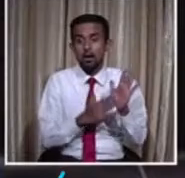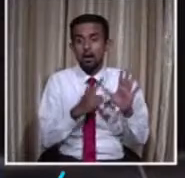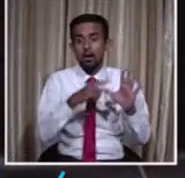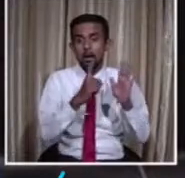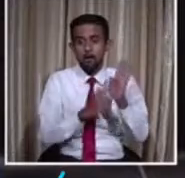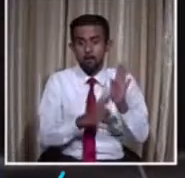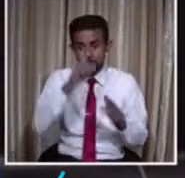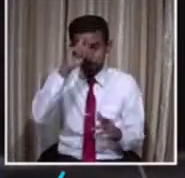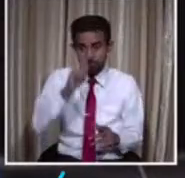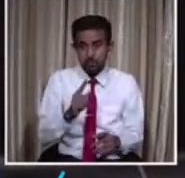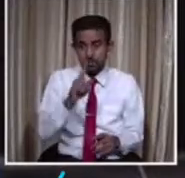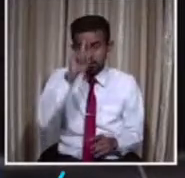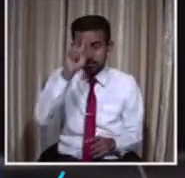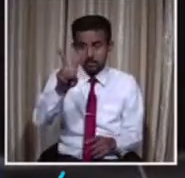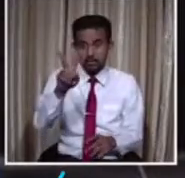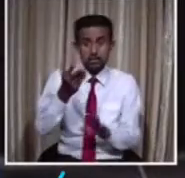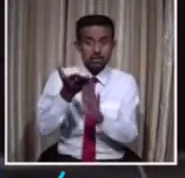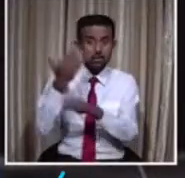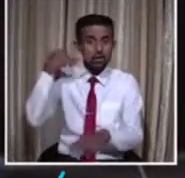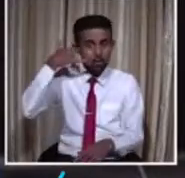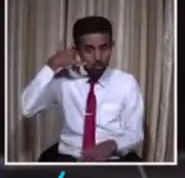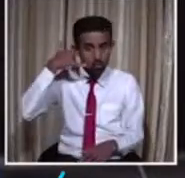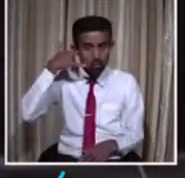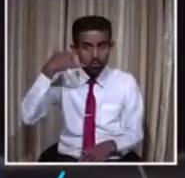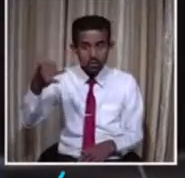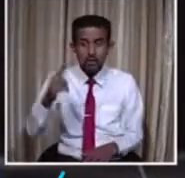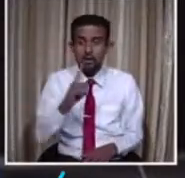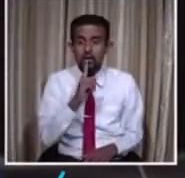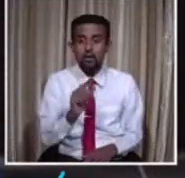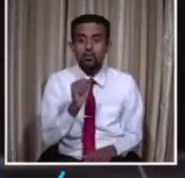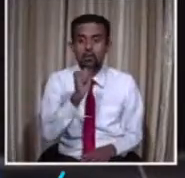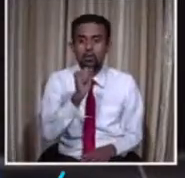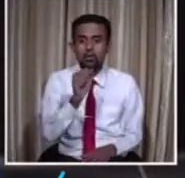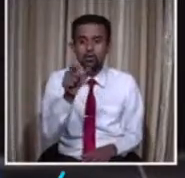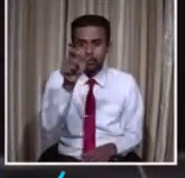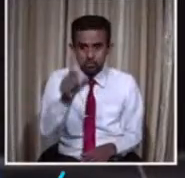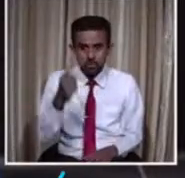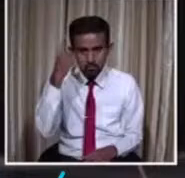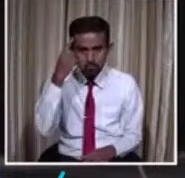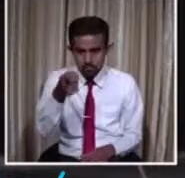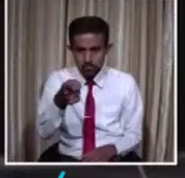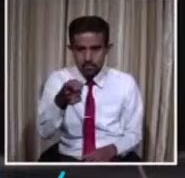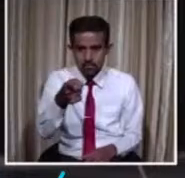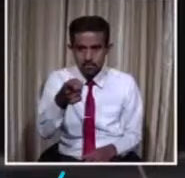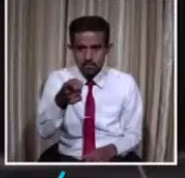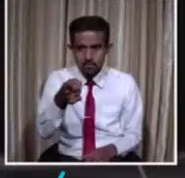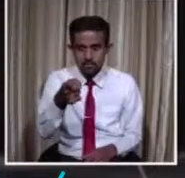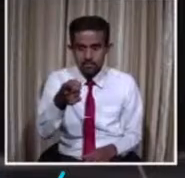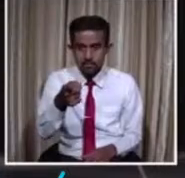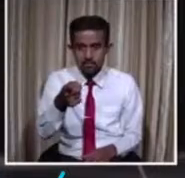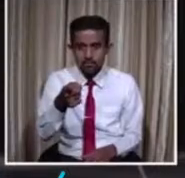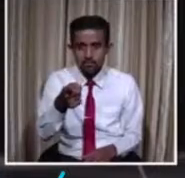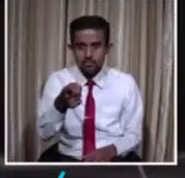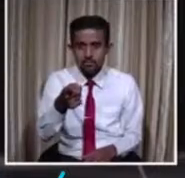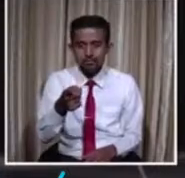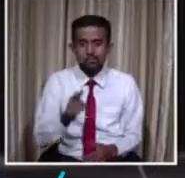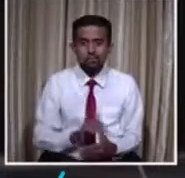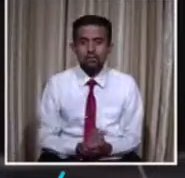tumata sati deka kata kalin durakata neng kata agar lagi mokadda. Obatumata mata kanang kia hanne mokadda kiela. Ini